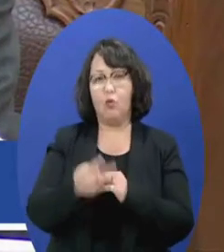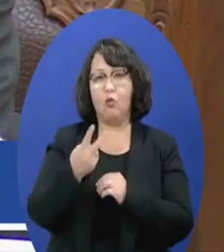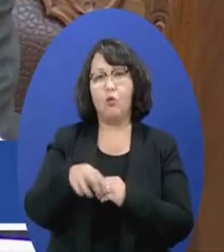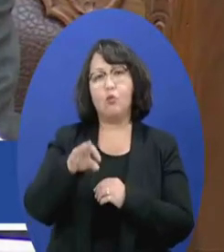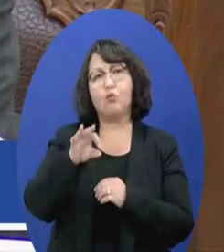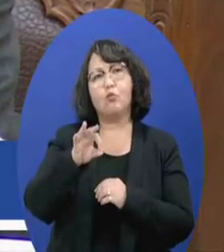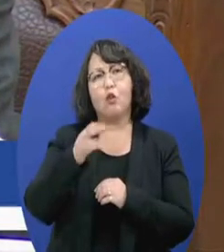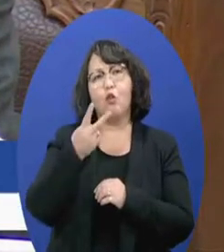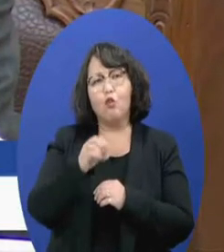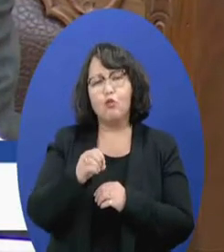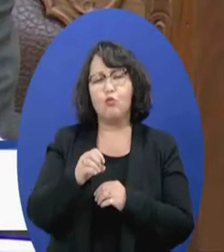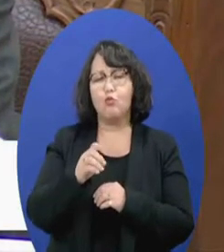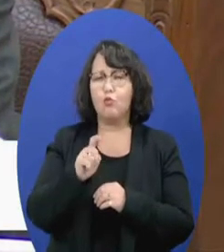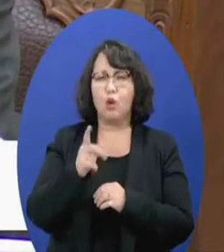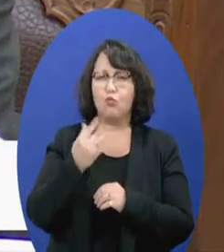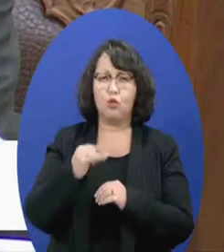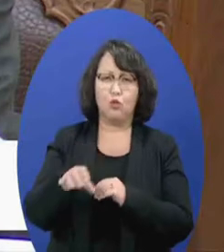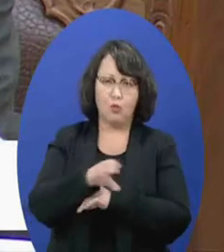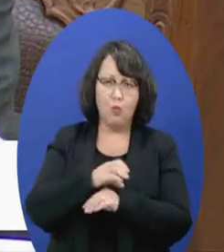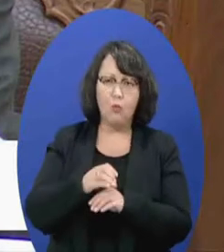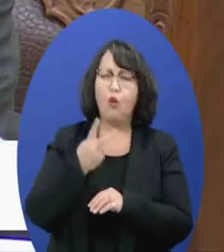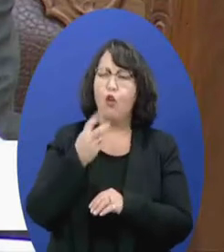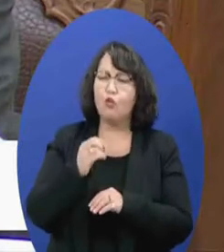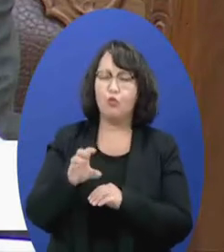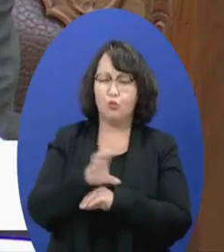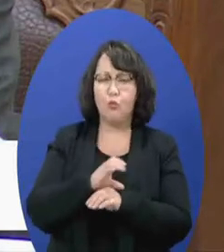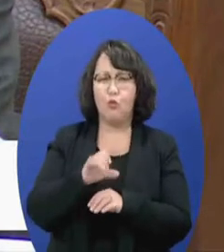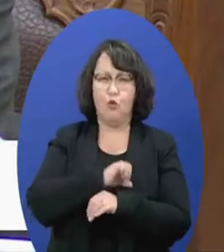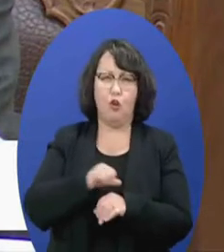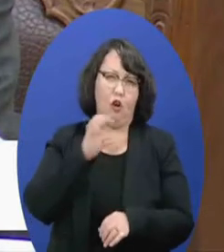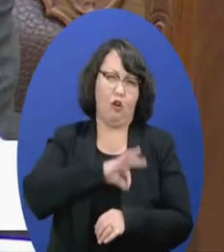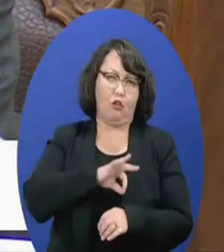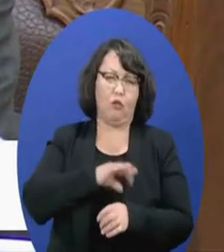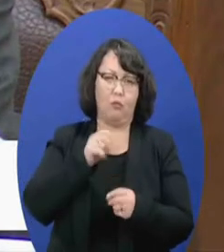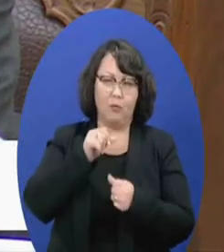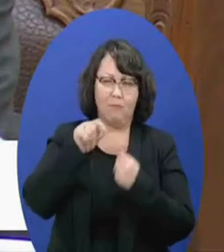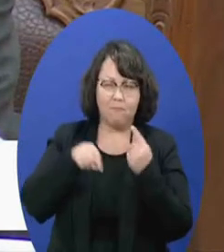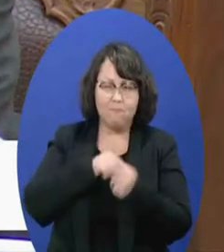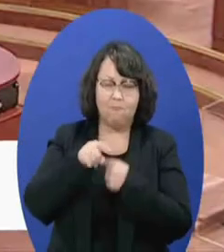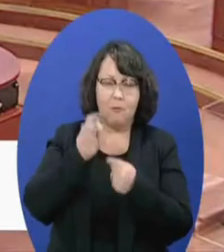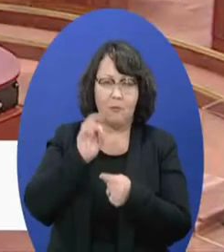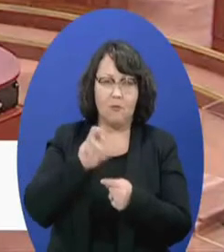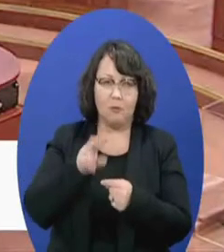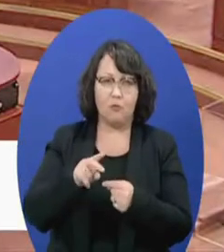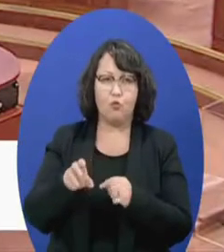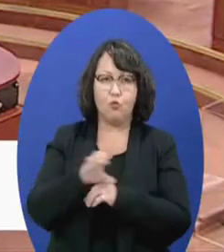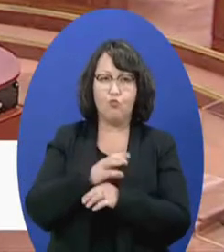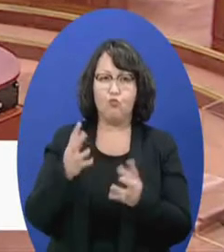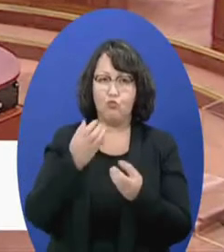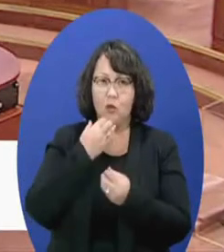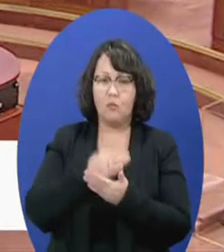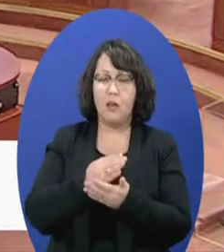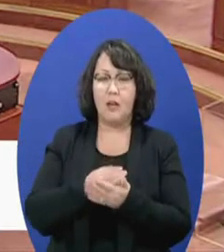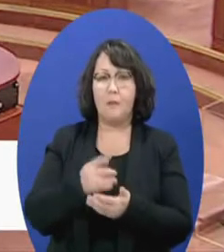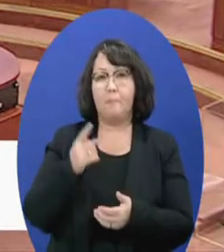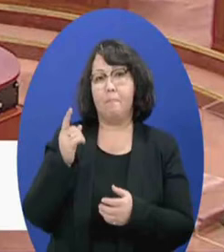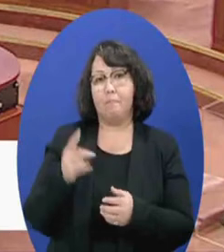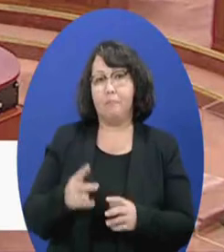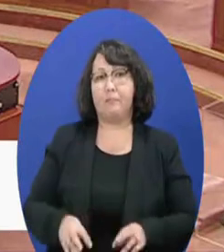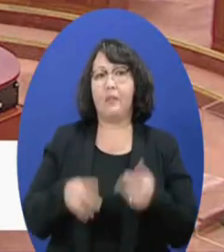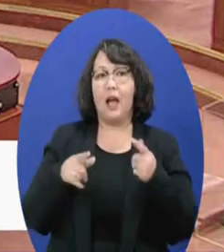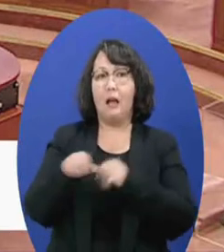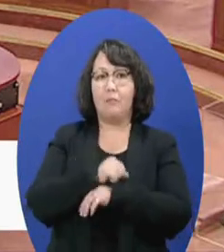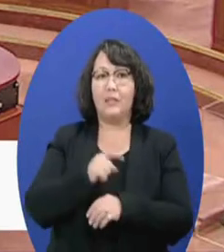сум нь нэг өөрийнхөө орлогыг бүрдүүлж амьдардаг ийм л сумууд байгаад байна. Бас нэг өөрчлөлт нь аймгийн засаг дарга